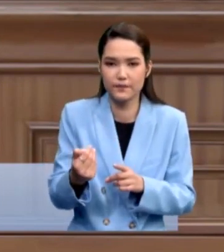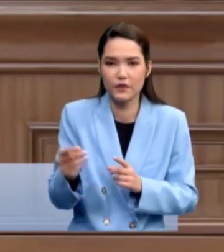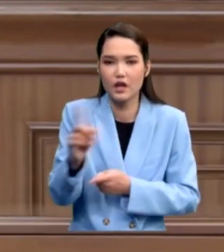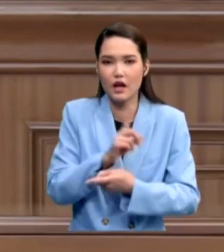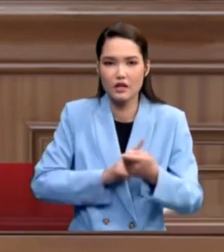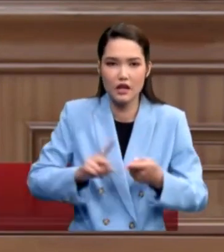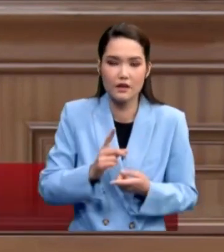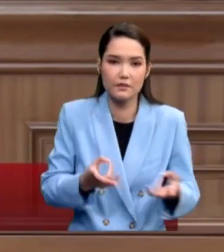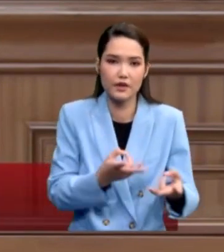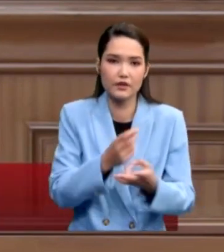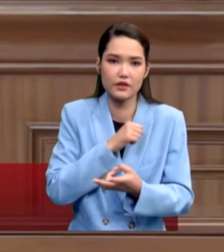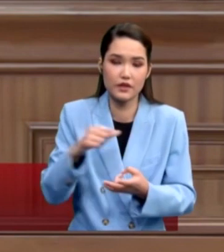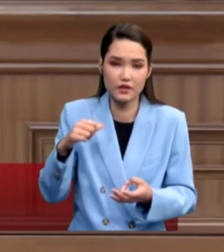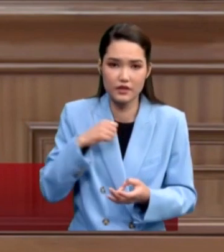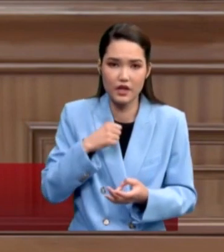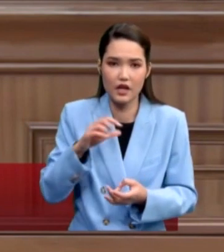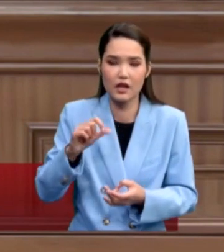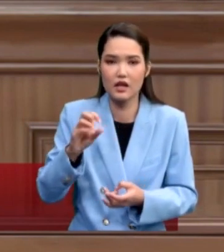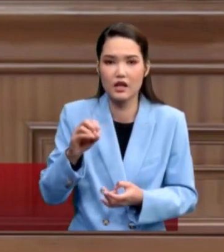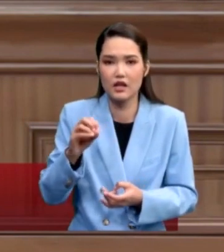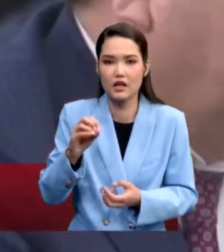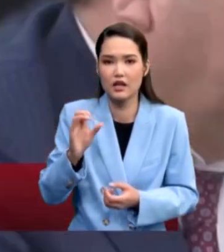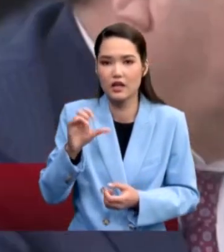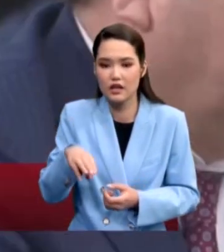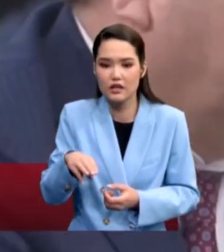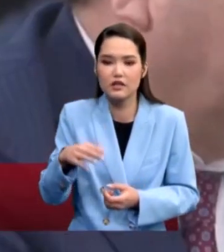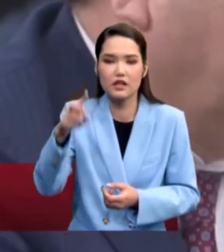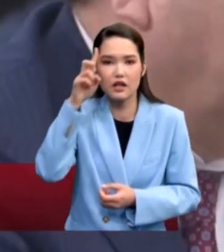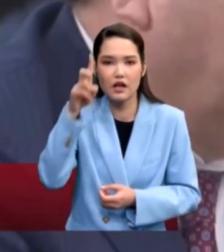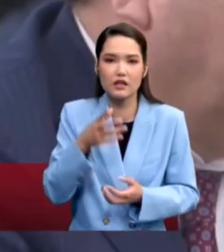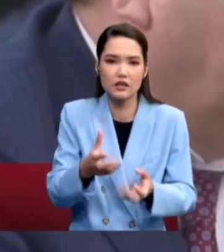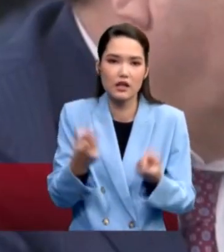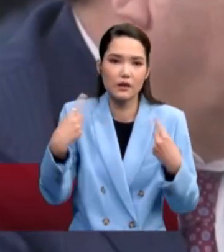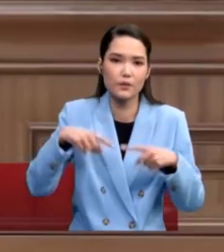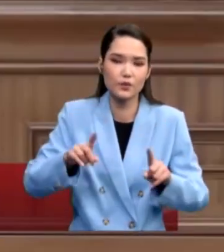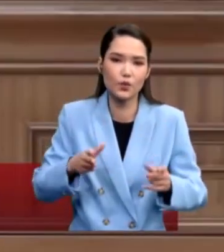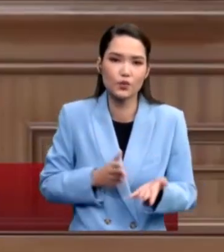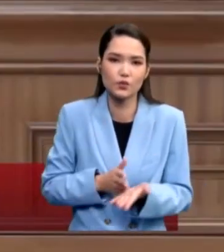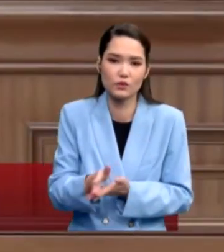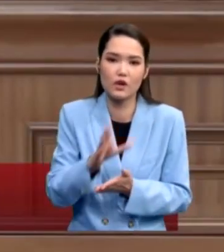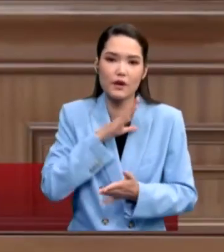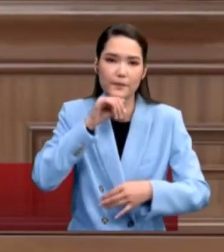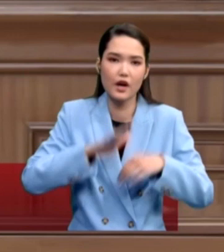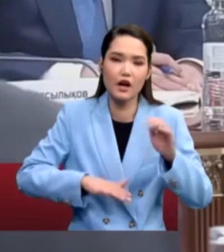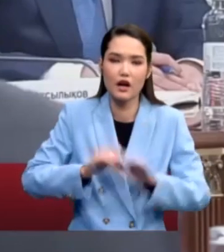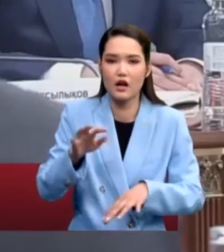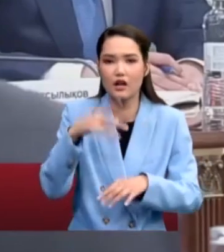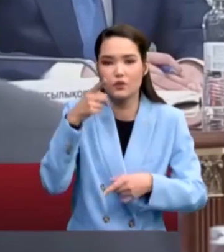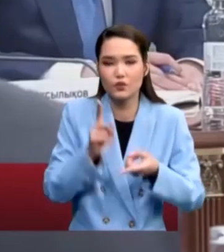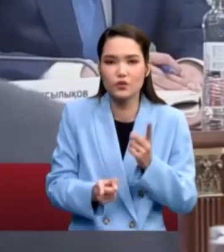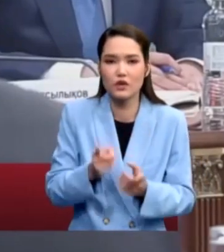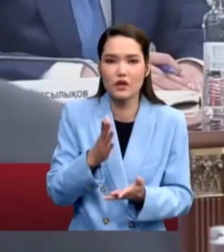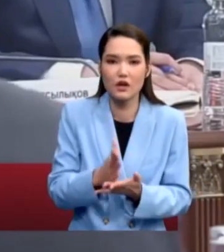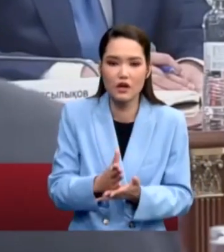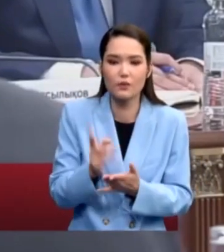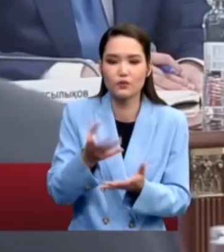реформировании нуждается сам НДС, который в Казахстане приобрел другую сущность. Эксперты обоснованно утверждают,